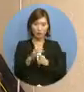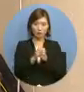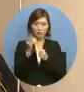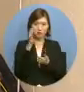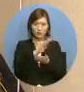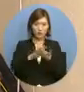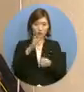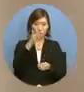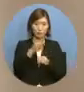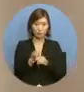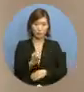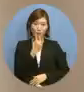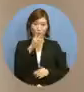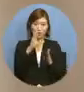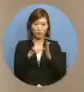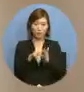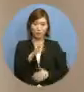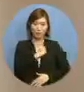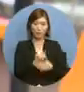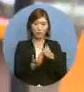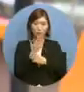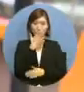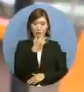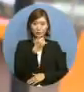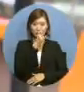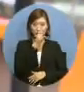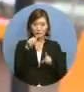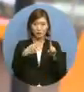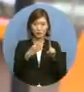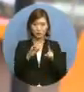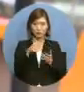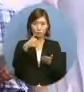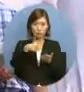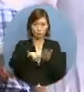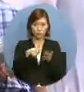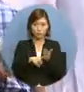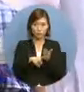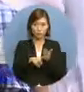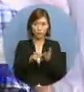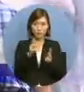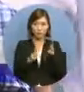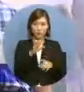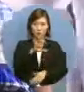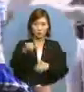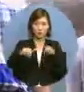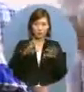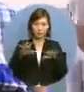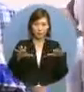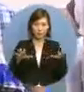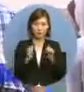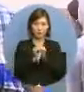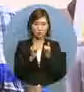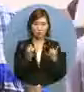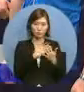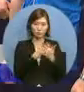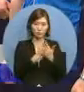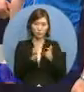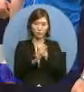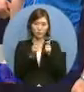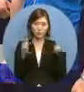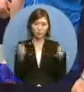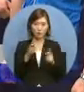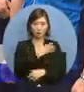석면은 흡입할 경우 폐암 등을 일으킬 수 있는 1급 발암 물질 공사장 인근 주민들의 불안감이 확산되자